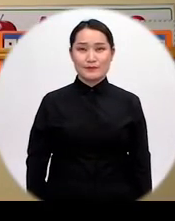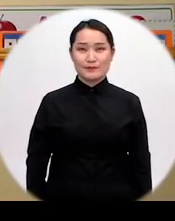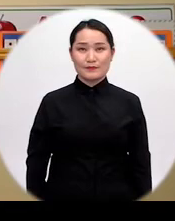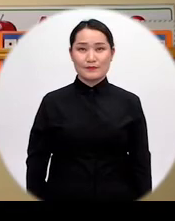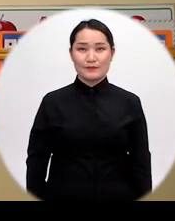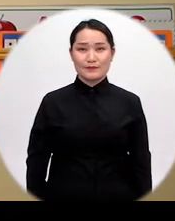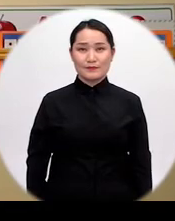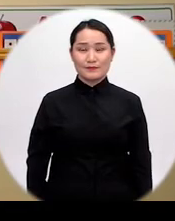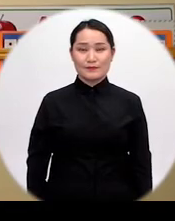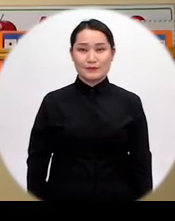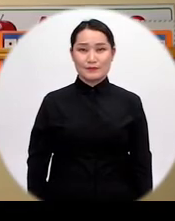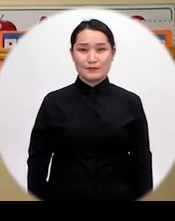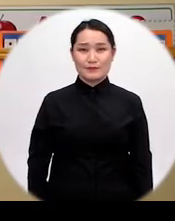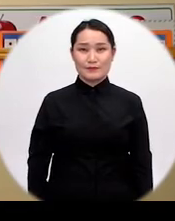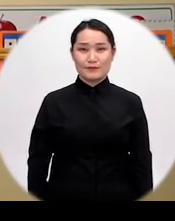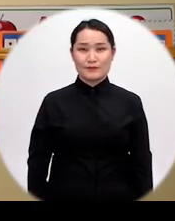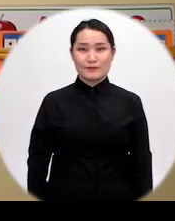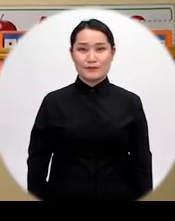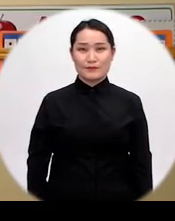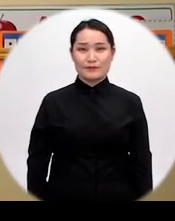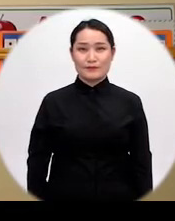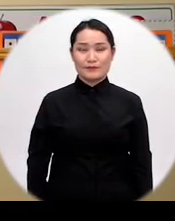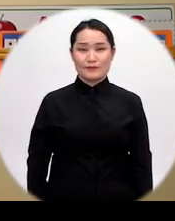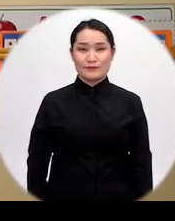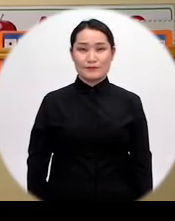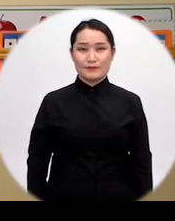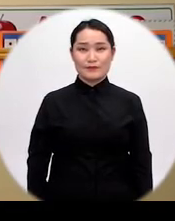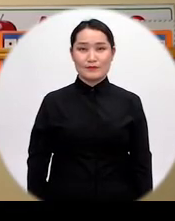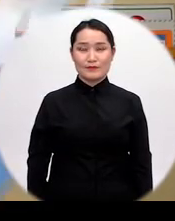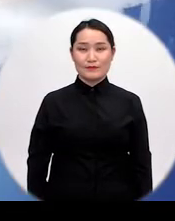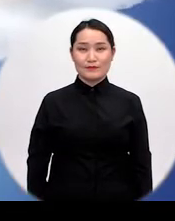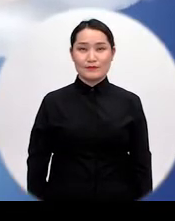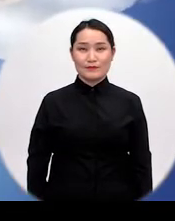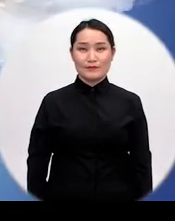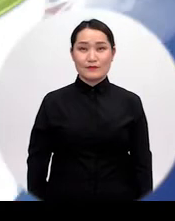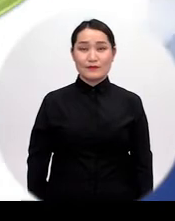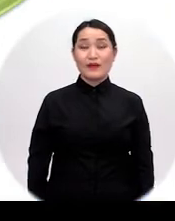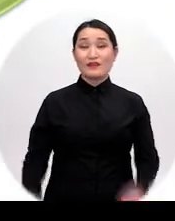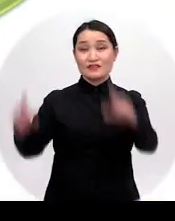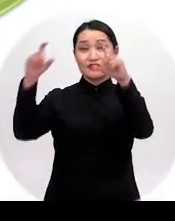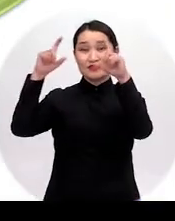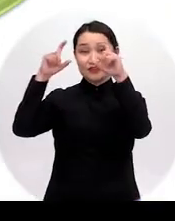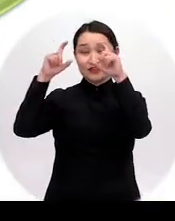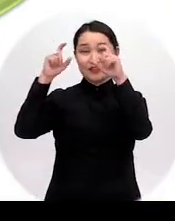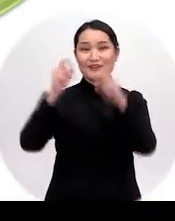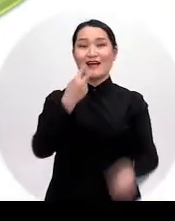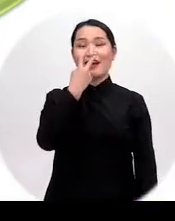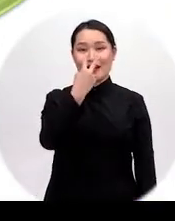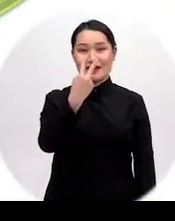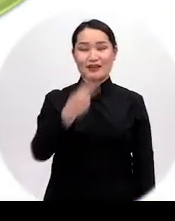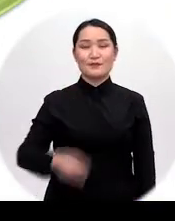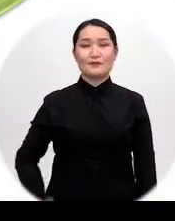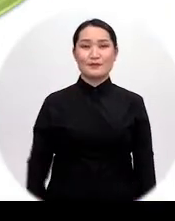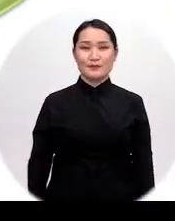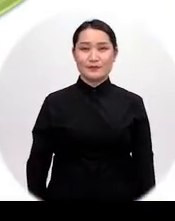2 цагийн дараах цаг маань хэдэн цаг бах нь вэ? 7 цаг байдаг бах нь. Дараагийн дэлгэцэн дээр гарсан зургийг цөмөрөө